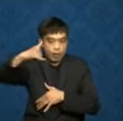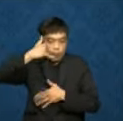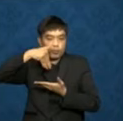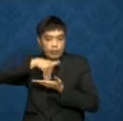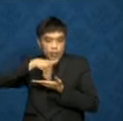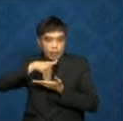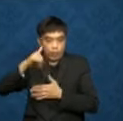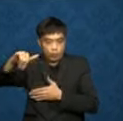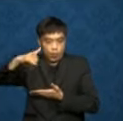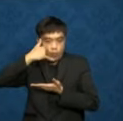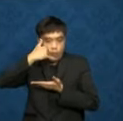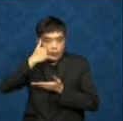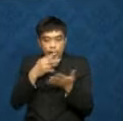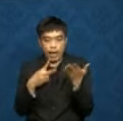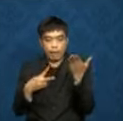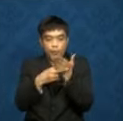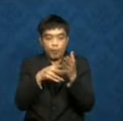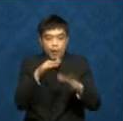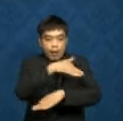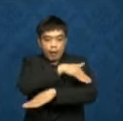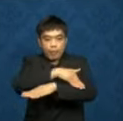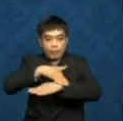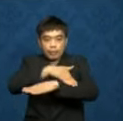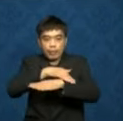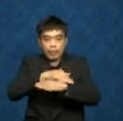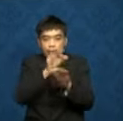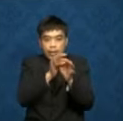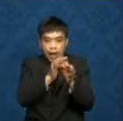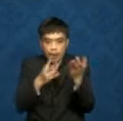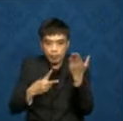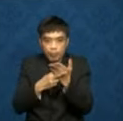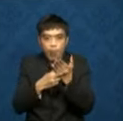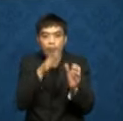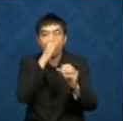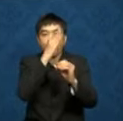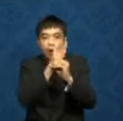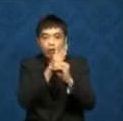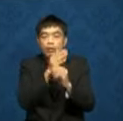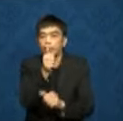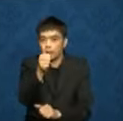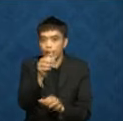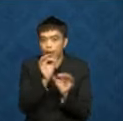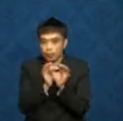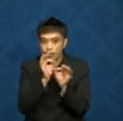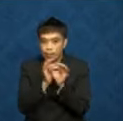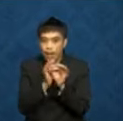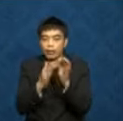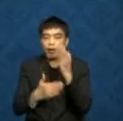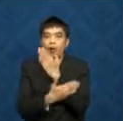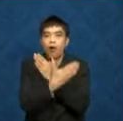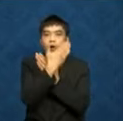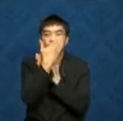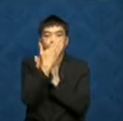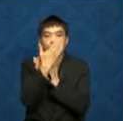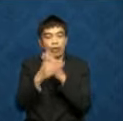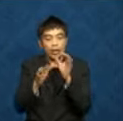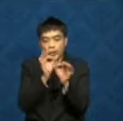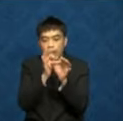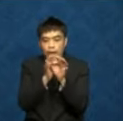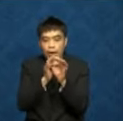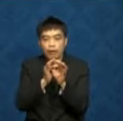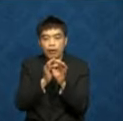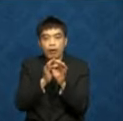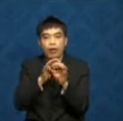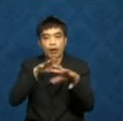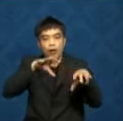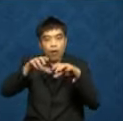72 ชั่โมง ขยายเป็ 7 วนละครับถรังคารพานิก็เริ่มรวมมอกันออกมาตรการต่าง แก้ไขปัหาบัญชีม้าแล้วก็การ